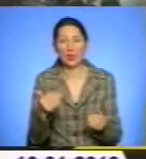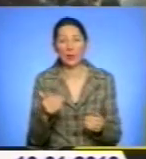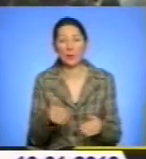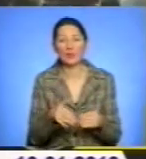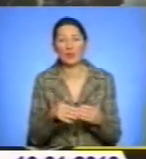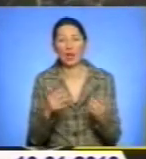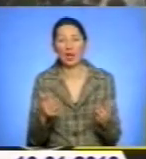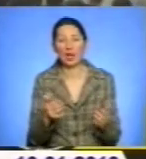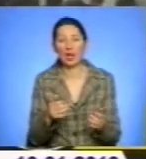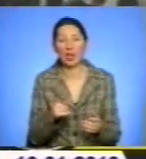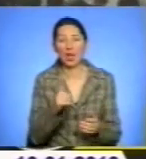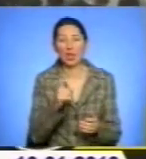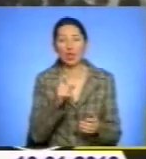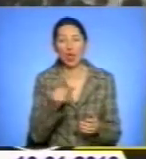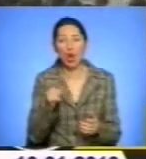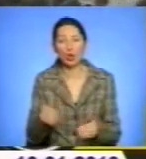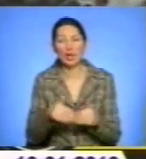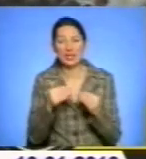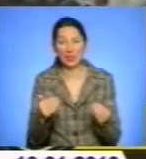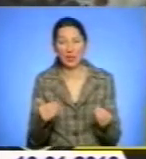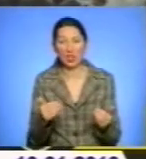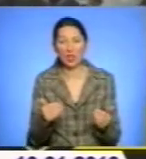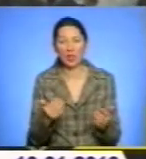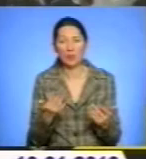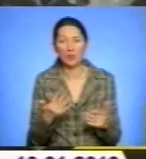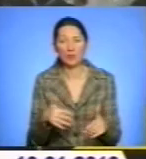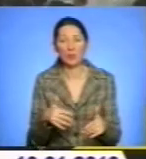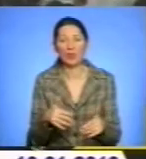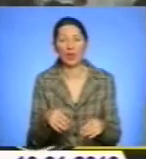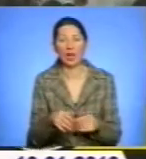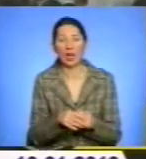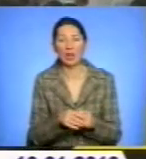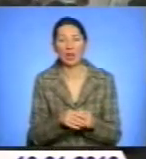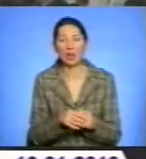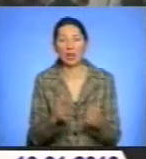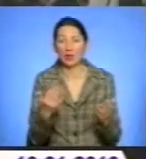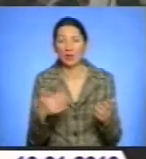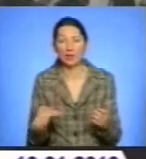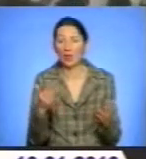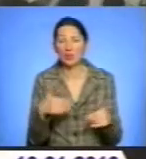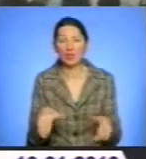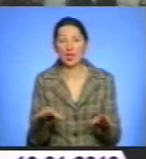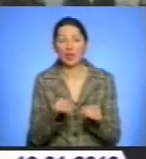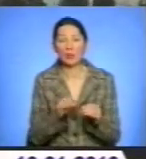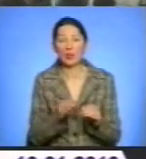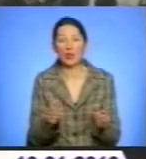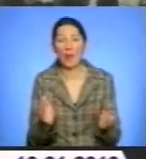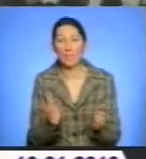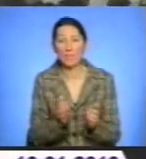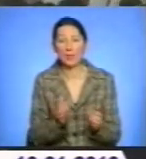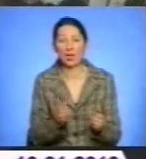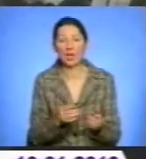на 100 людей ще. Відповідно, вже всі пластові у домівку не поміщаються. Запросили всі пластові родини.